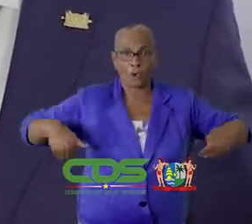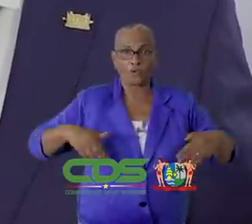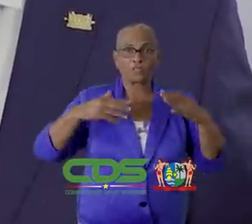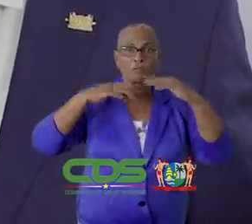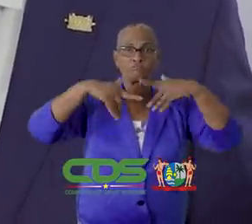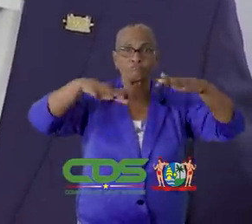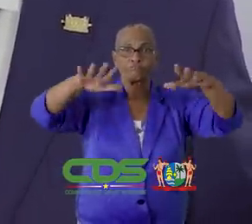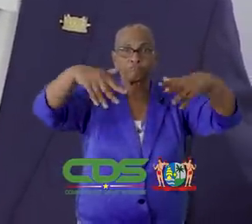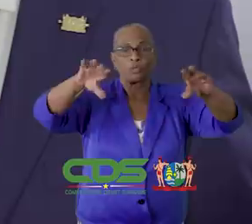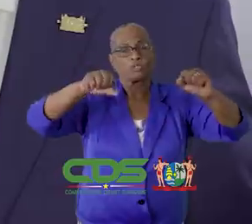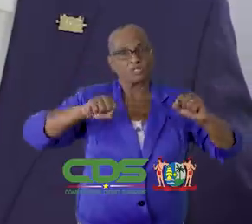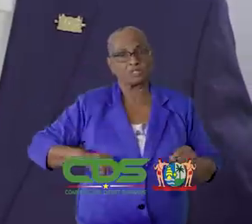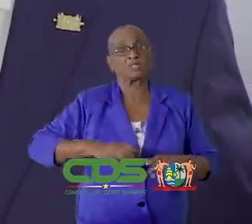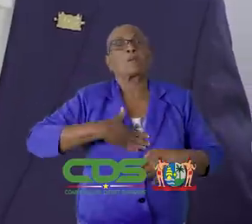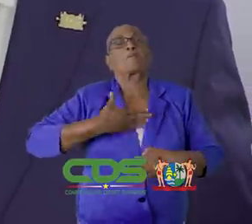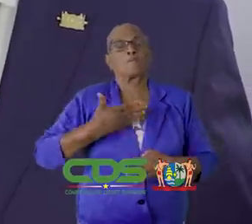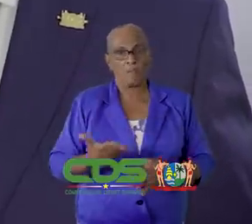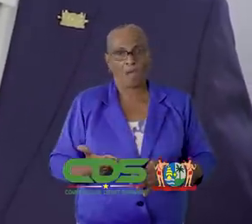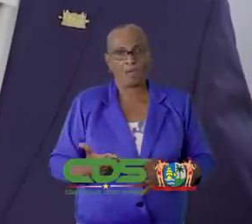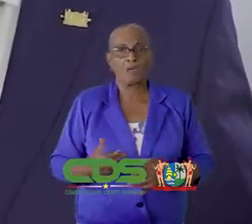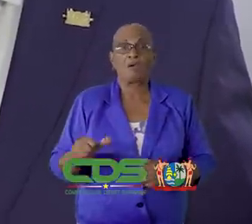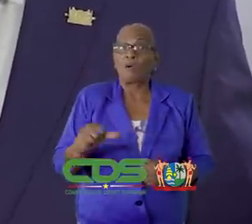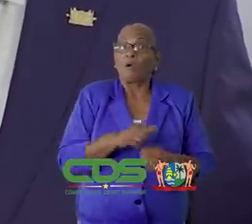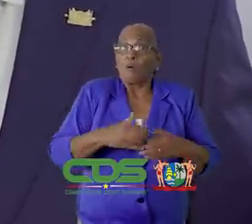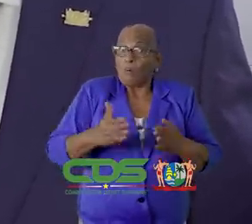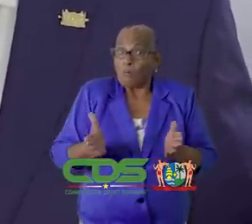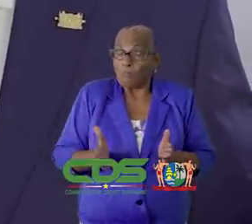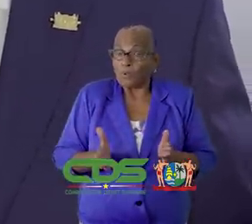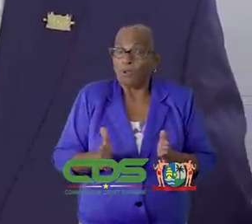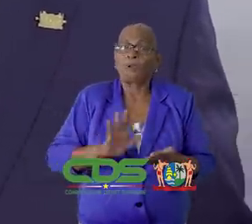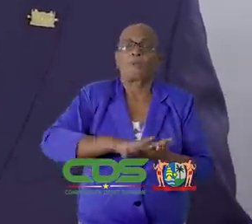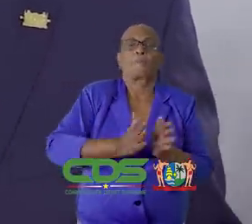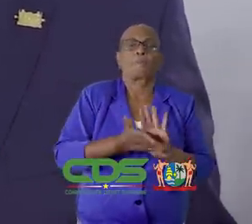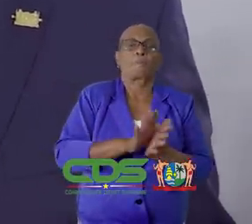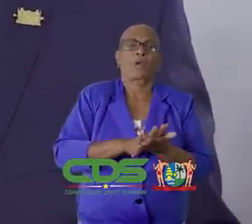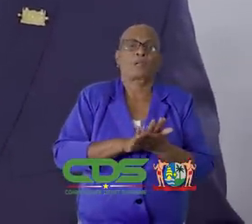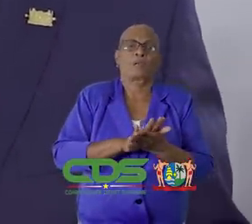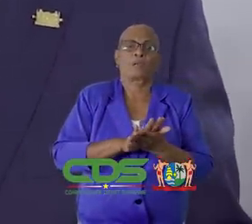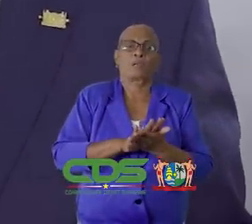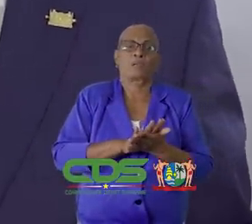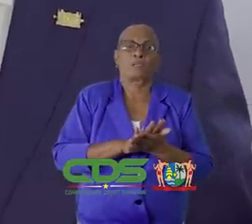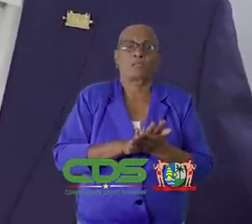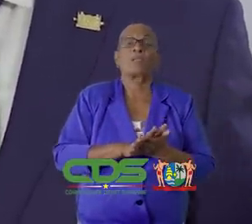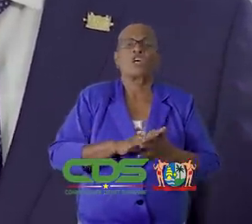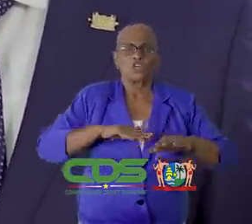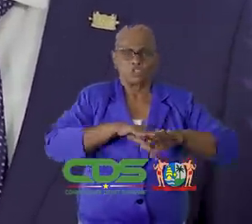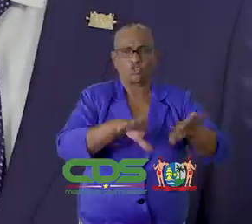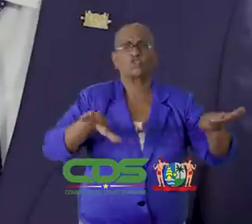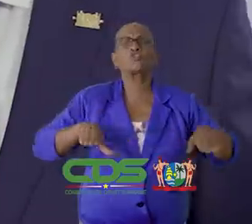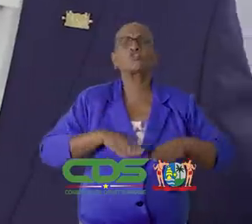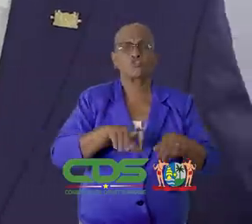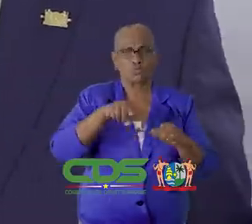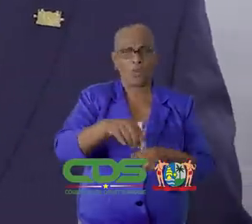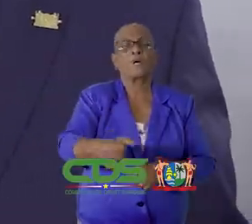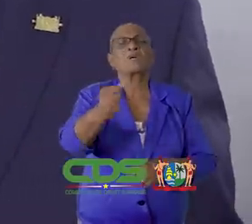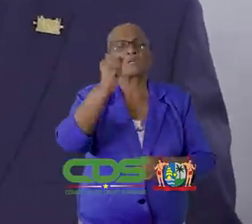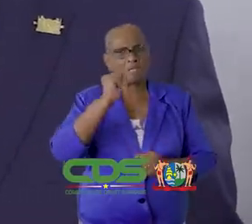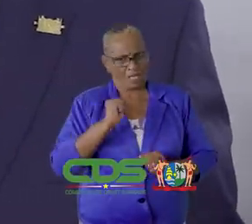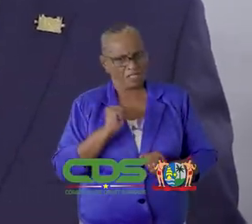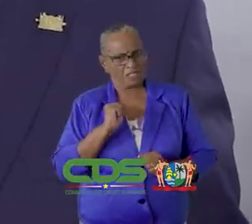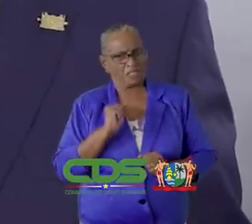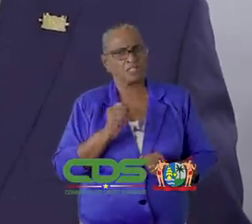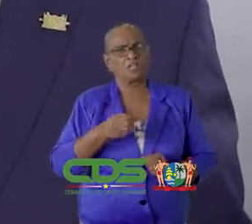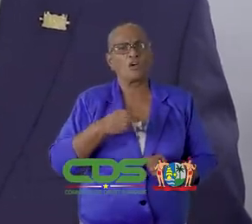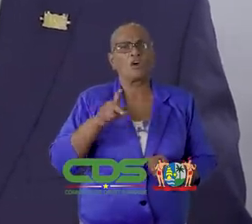in de openlucht. Verder zijn opengesteld markten, recreatieoorden,